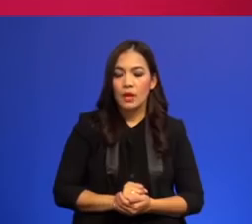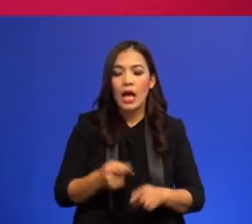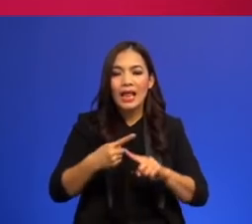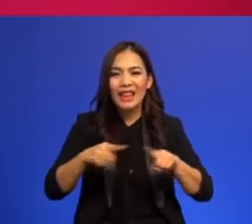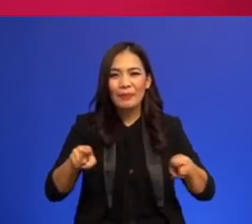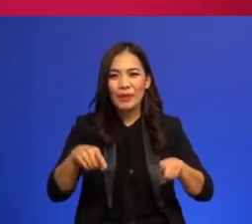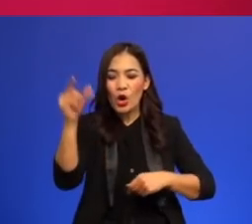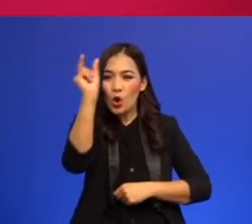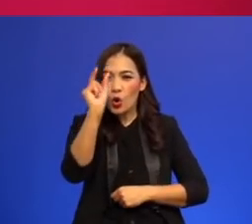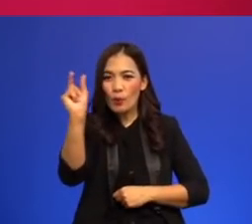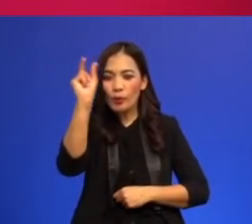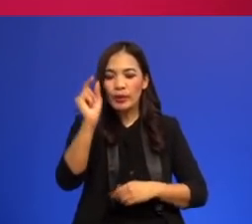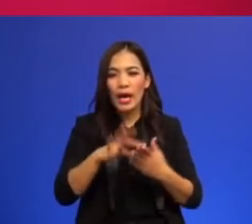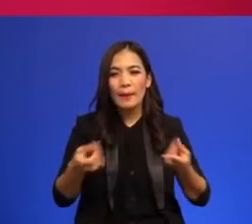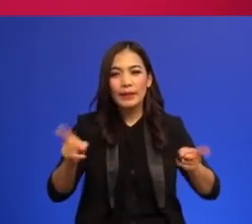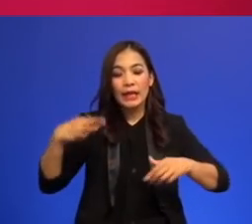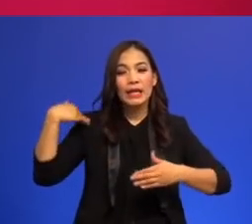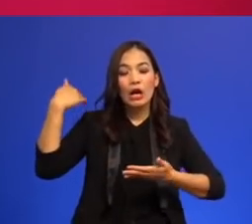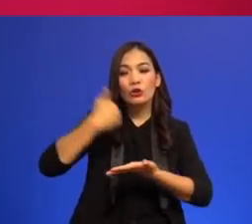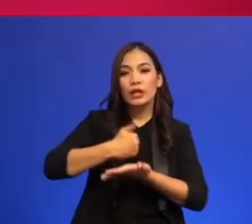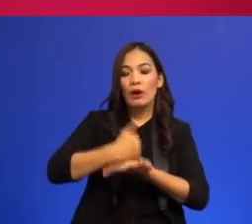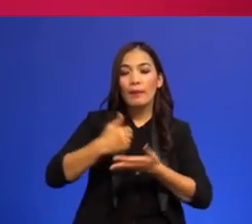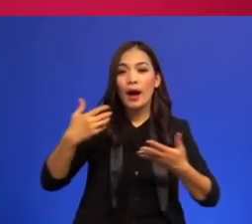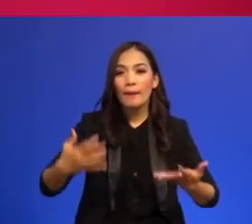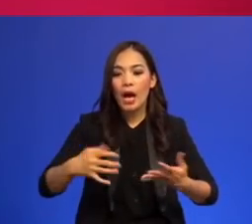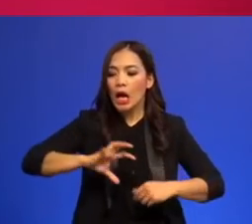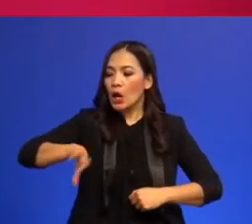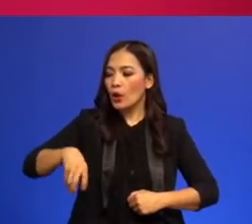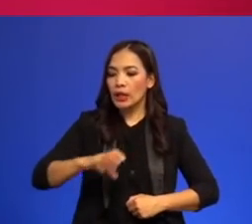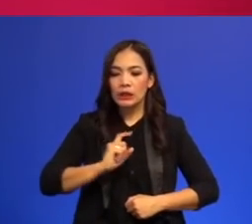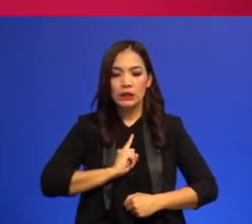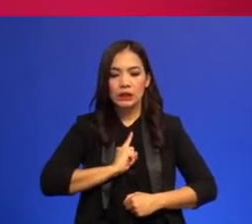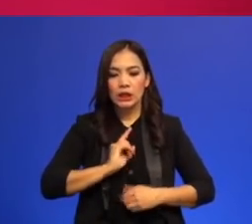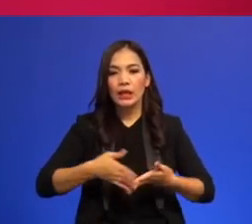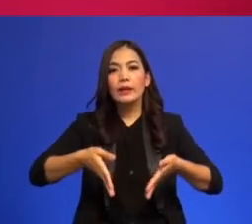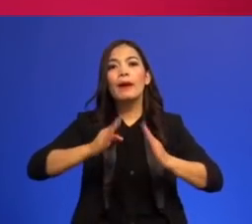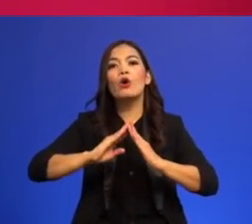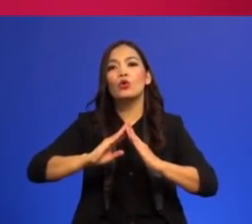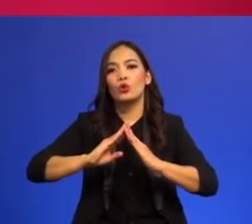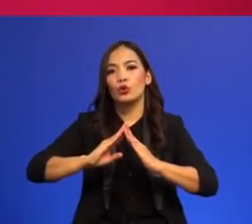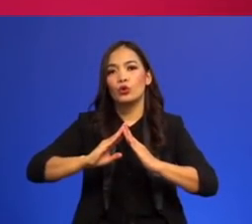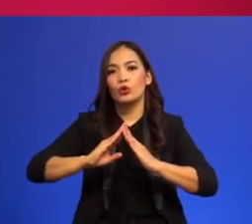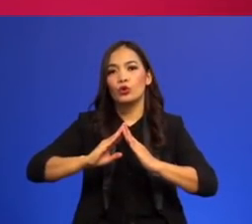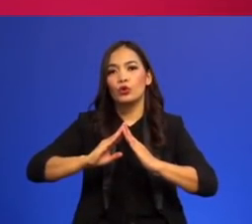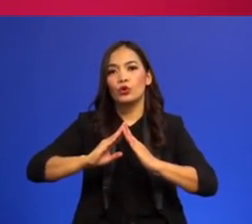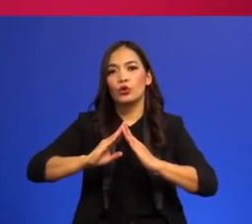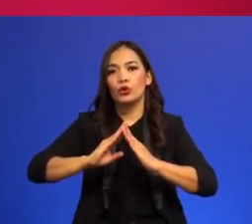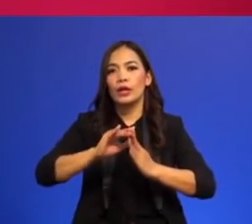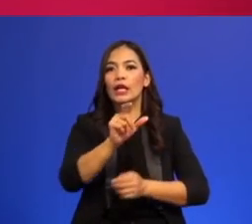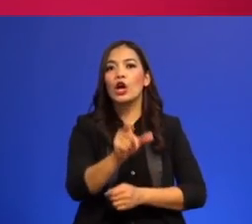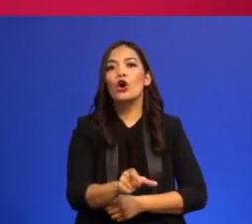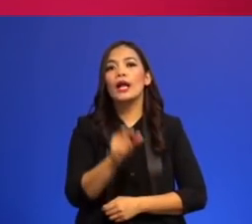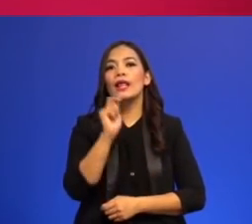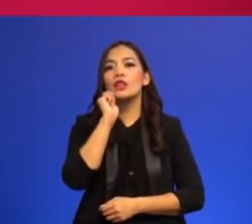Tetapi pada umumnya yang menjadi tanggungannya adalah keluarga sendiri yang dibangunnya dan orang